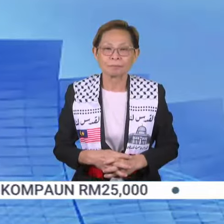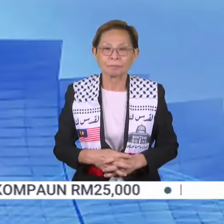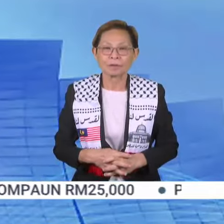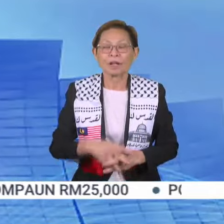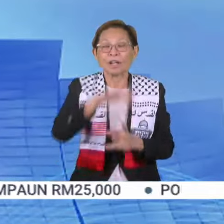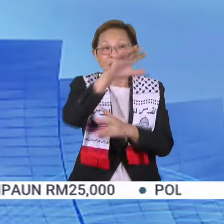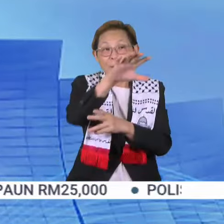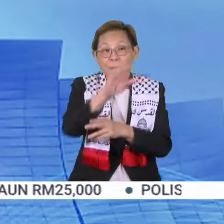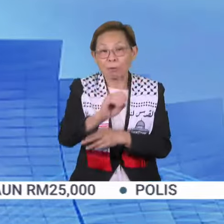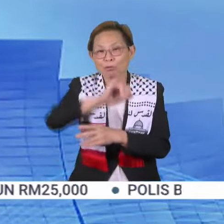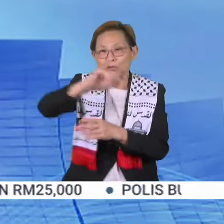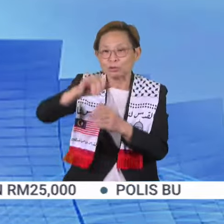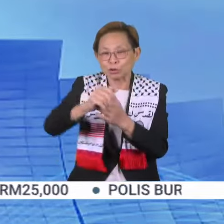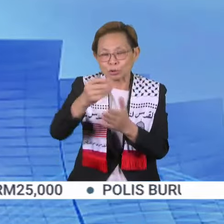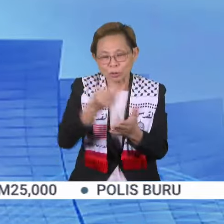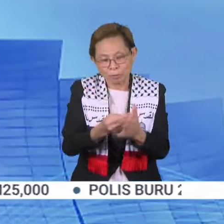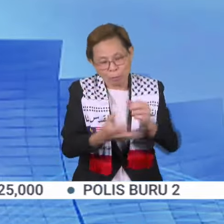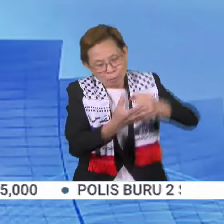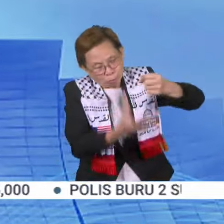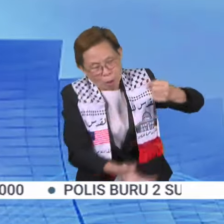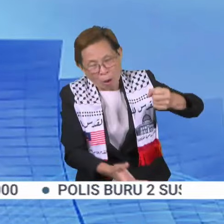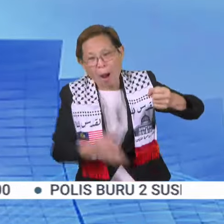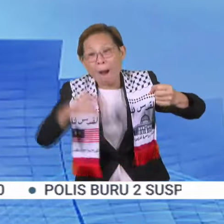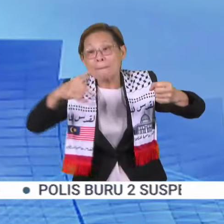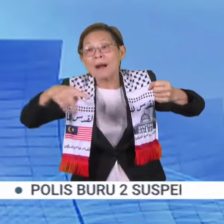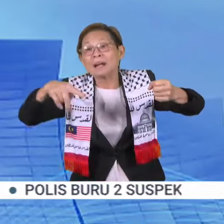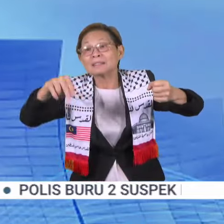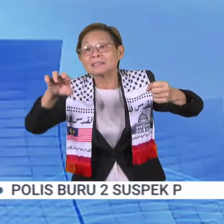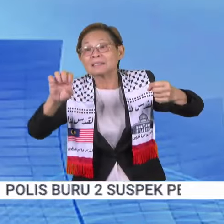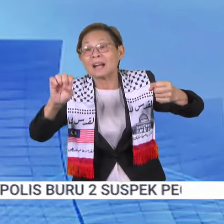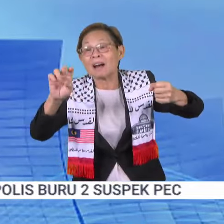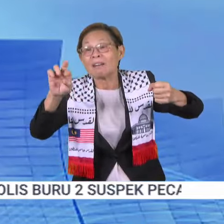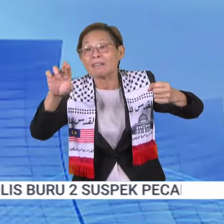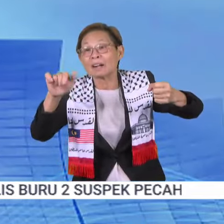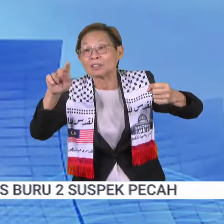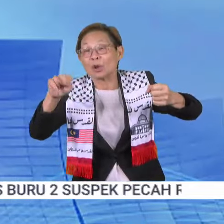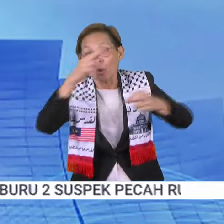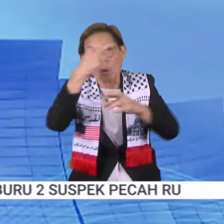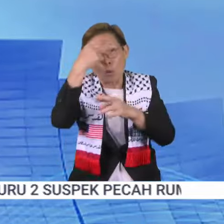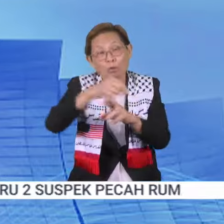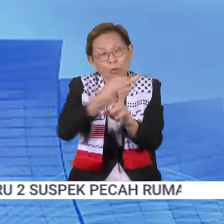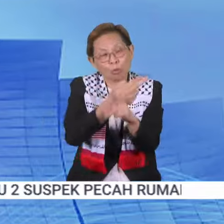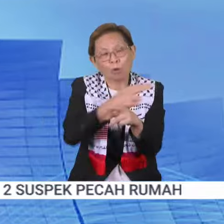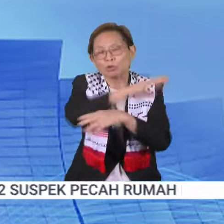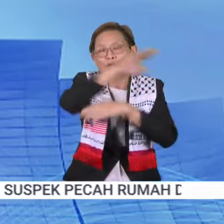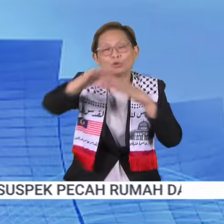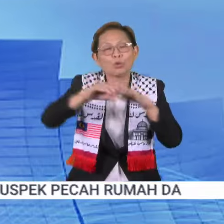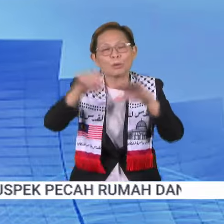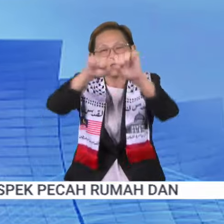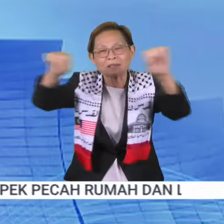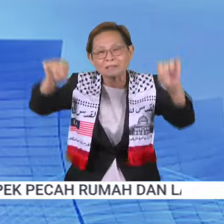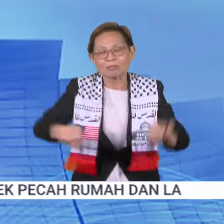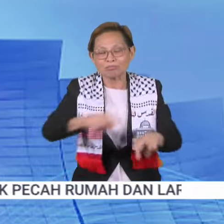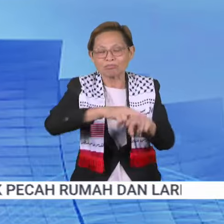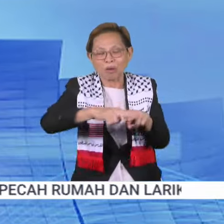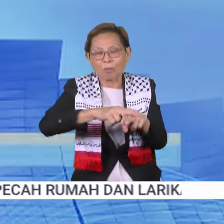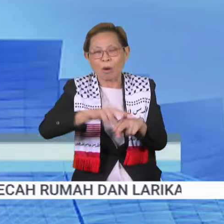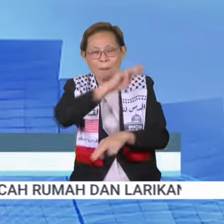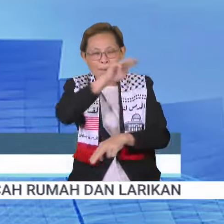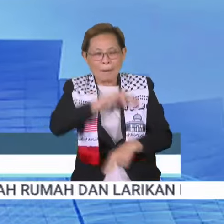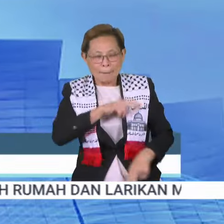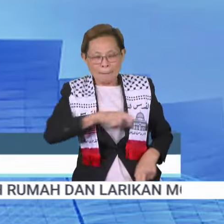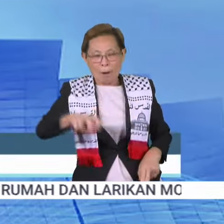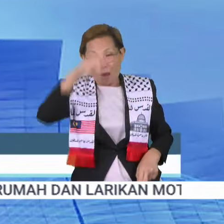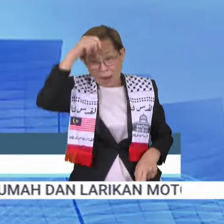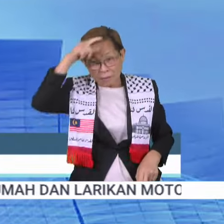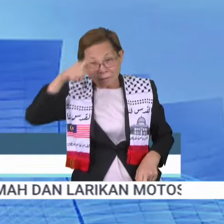Saudara, 50 juta ringgit diperuntukkan prasarana bagi membaik pulih kemudahan di semua stesen monorailnya. Menteri